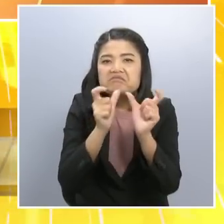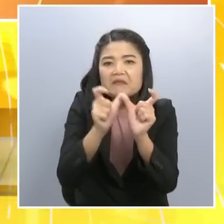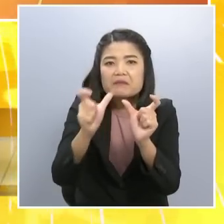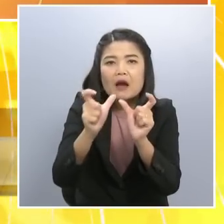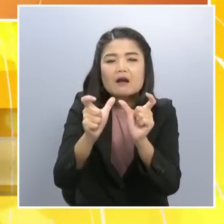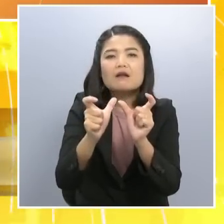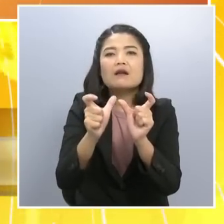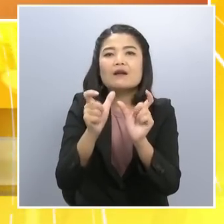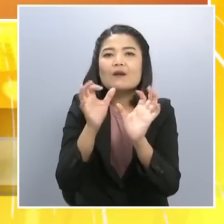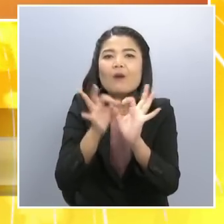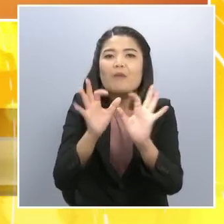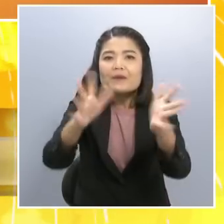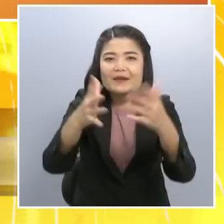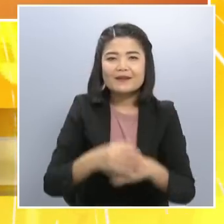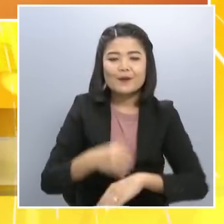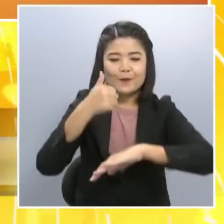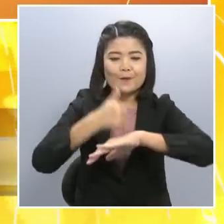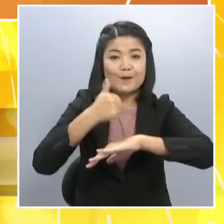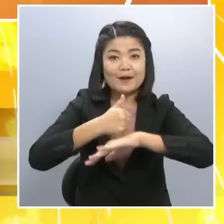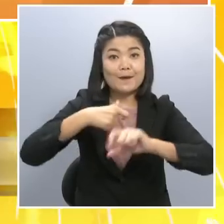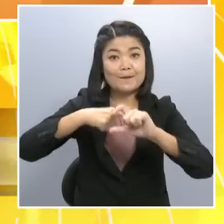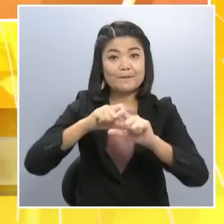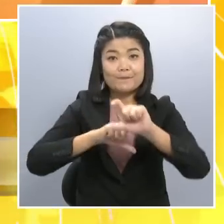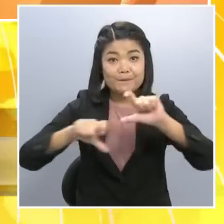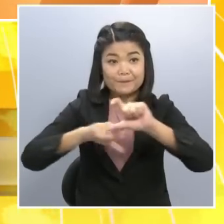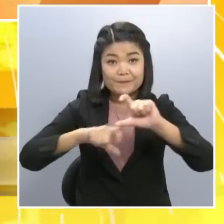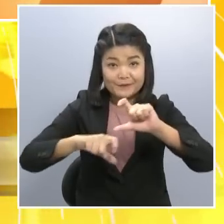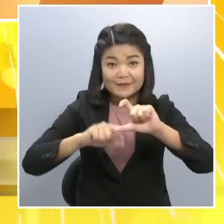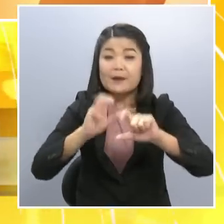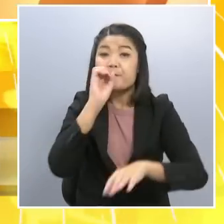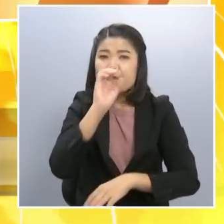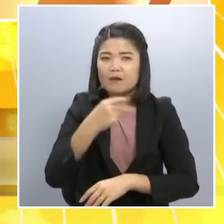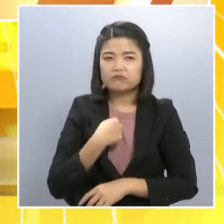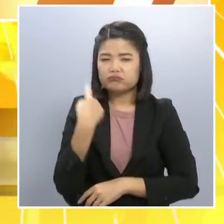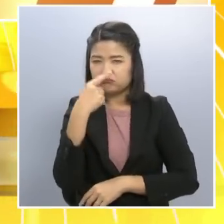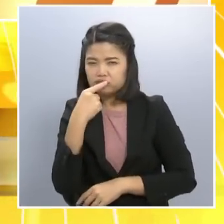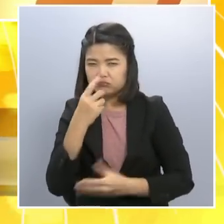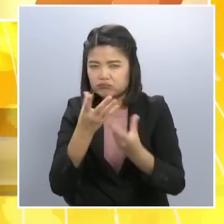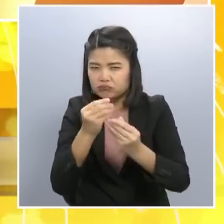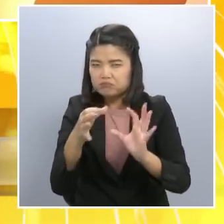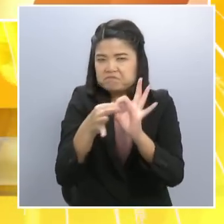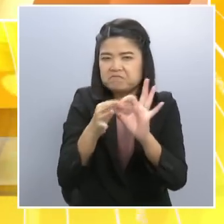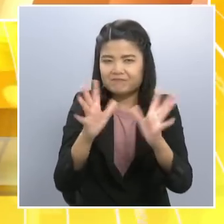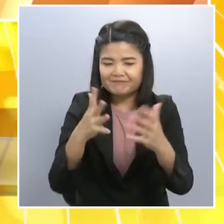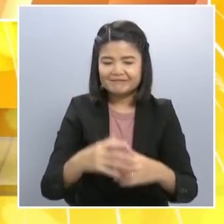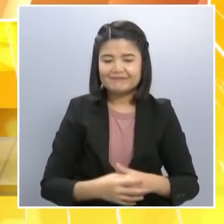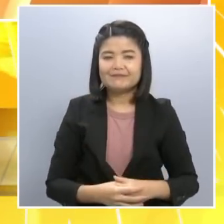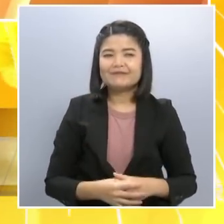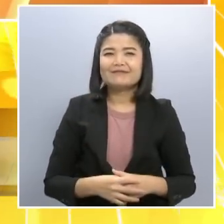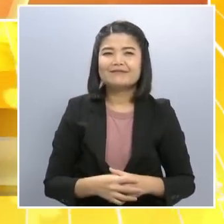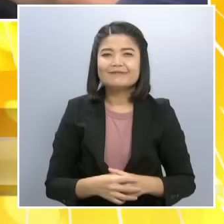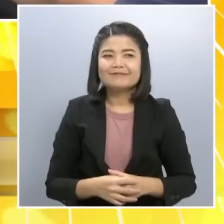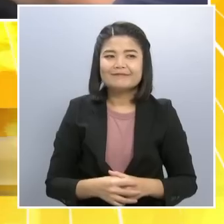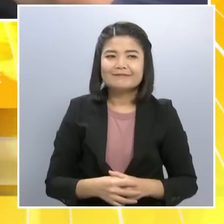ลก ๆพอ กองสลากค่ะ ท่านหนุนใช่ไหม พันโทหนุนสันสนาคมยืนยันว่าไม่มีการล็อกเลขแน่นอน ไม่มีการล็อกแน่นอน ท่